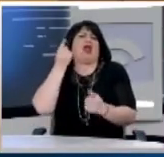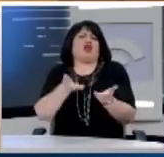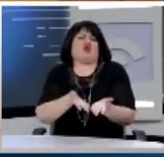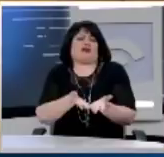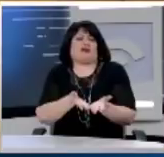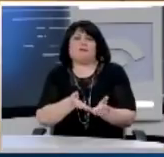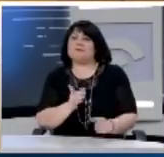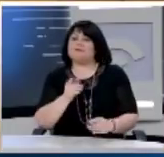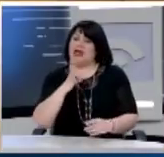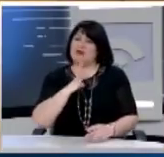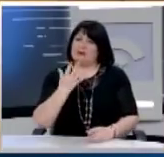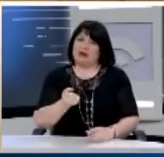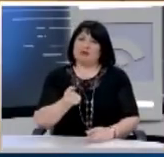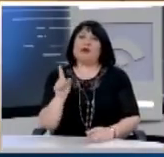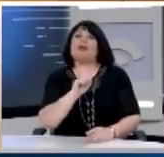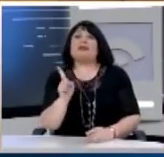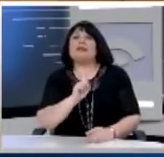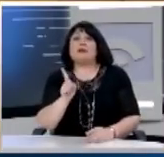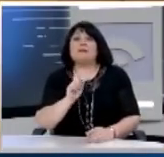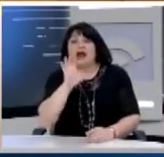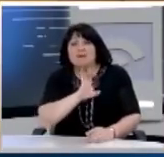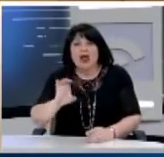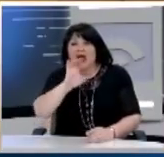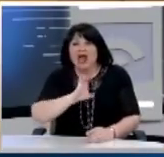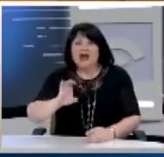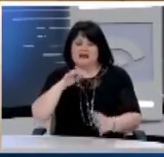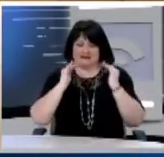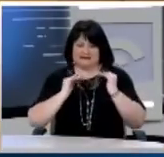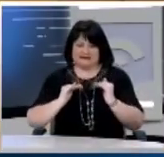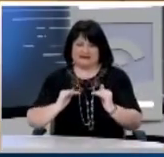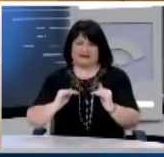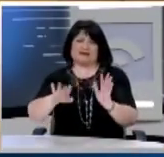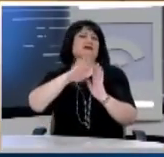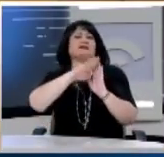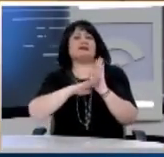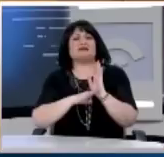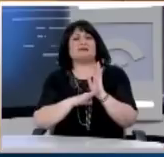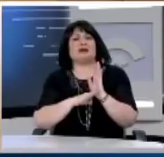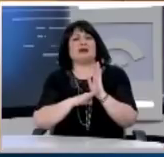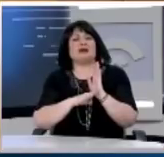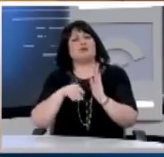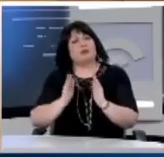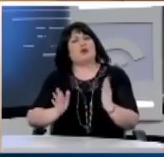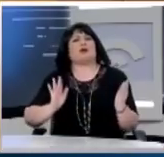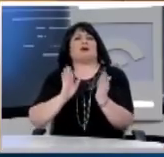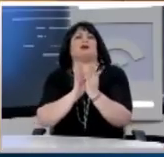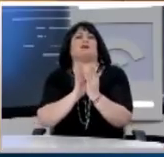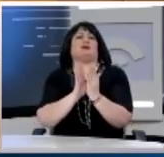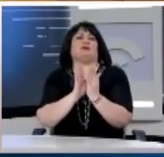πρέπει να έχουμε ένα ευρωπαϊκό σταθεροποιητικό σύστημα που να